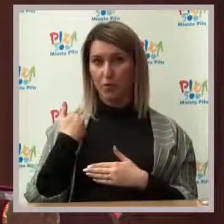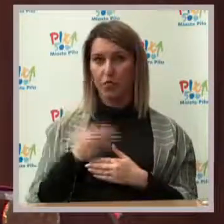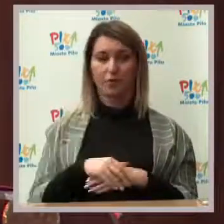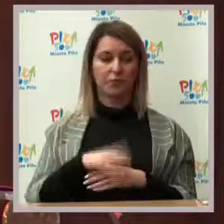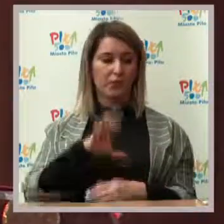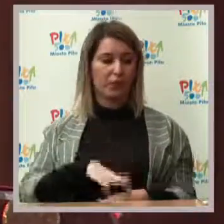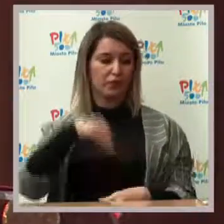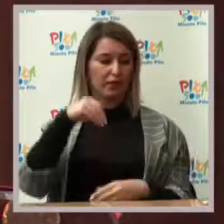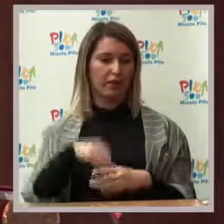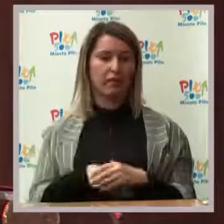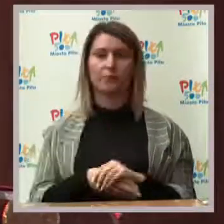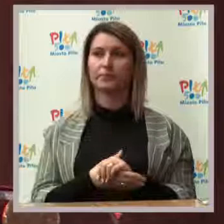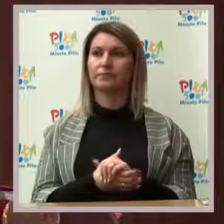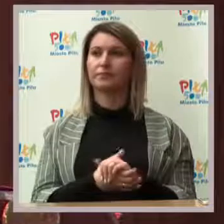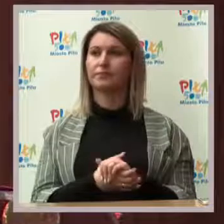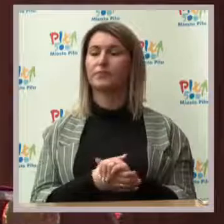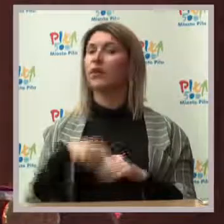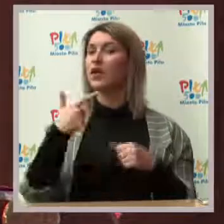piękną uroczystość, galę